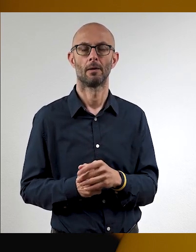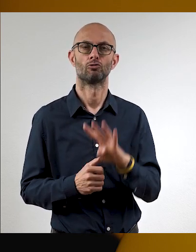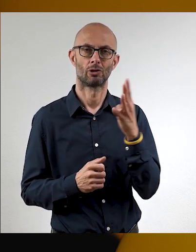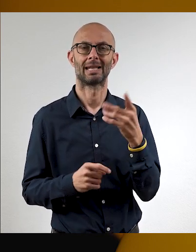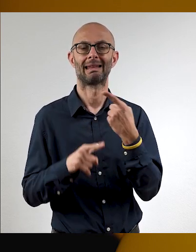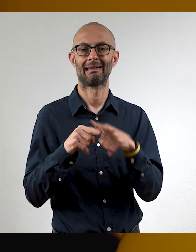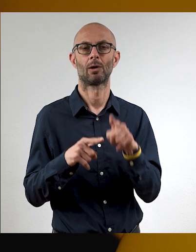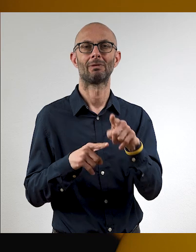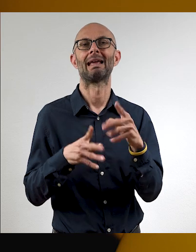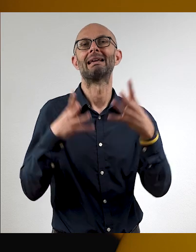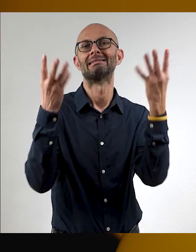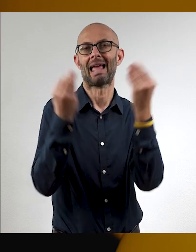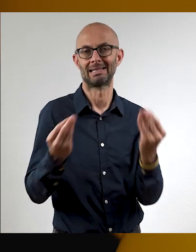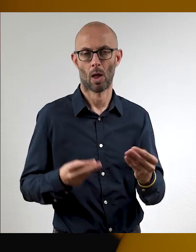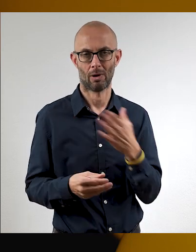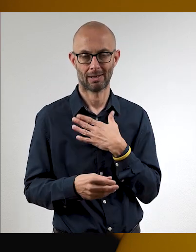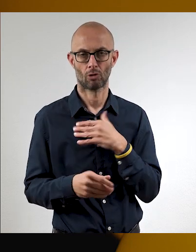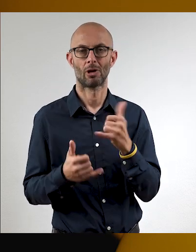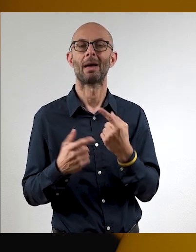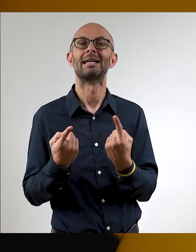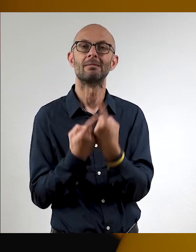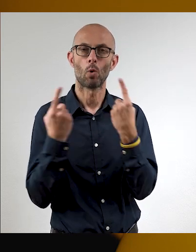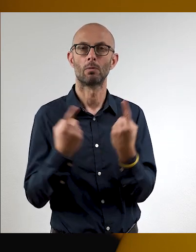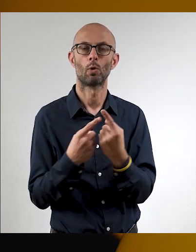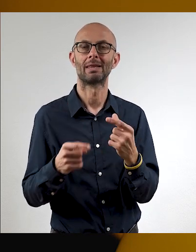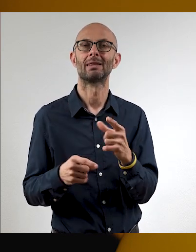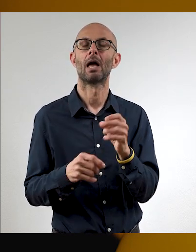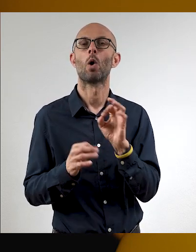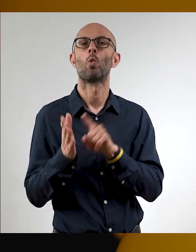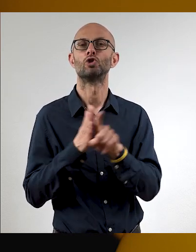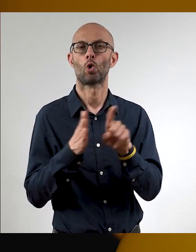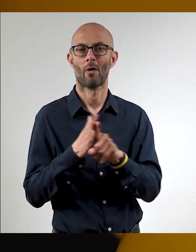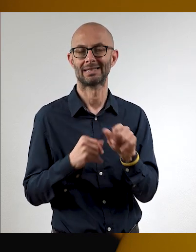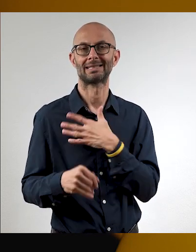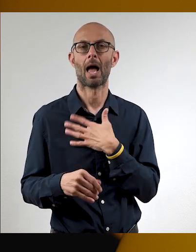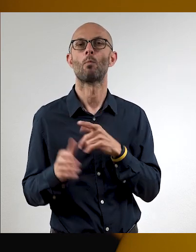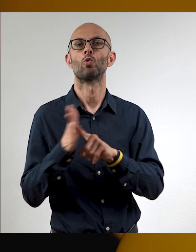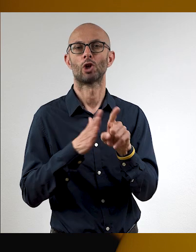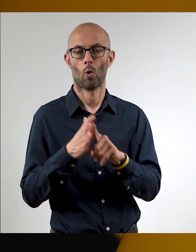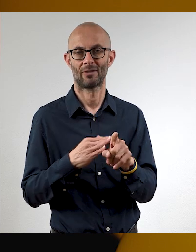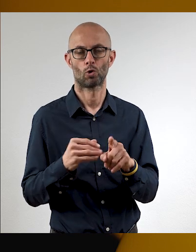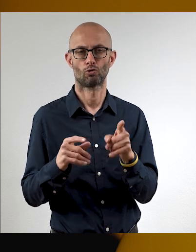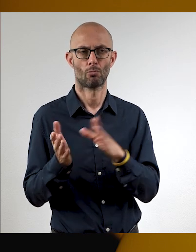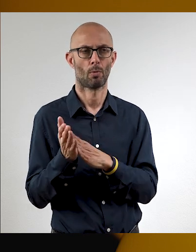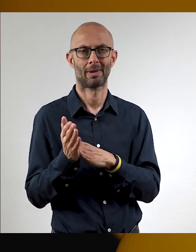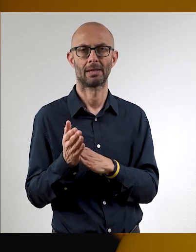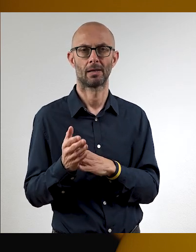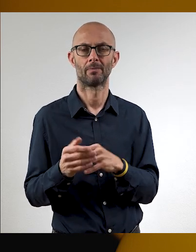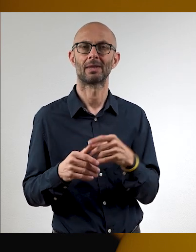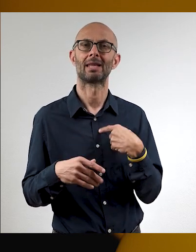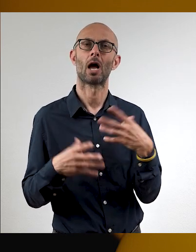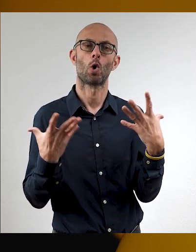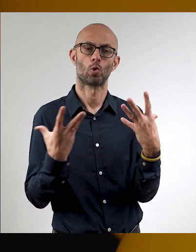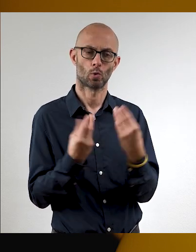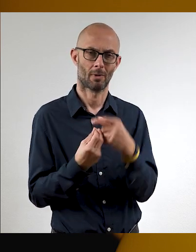Četrti košček te sestavljanke naše je pa spodbujati samo učinkovitost. Pomeni, da